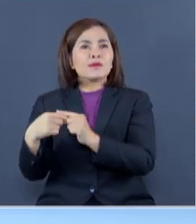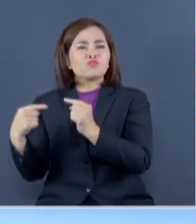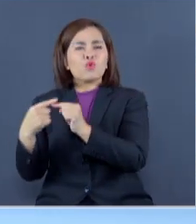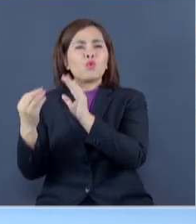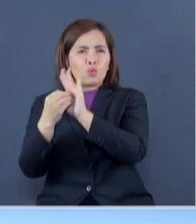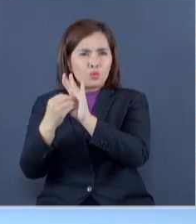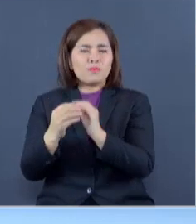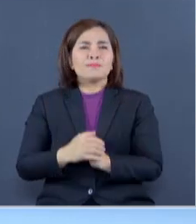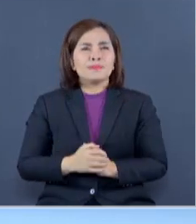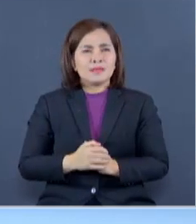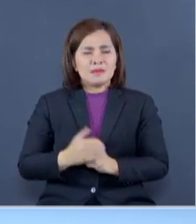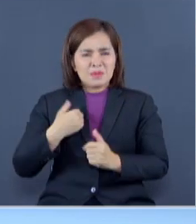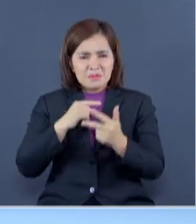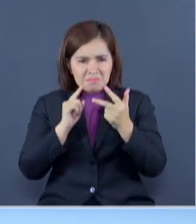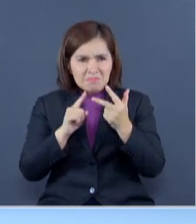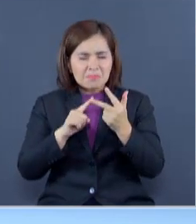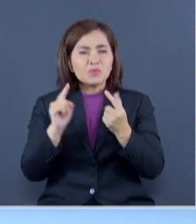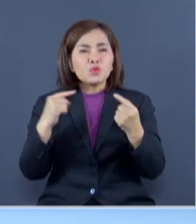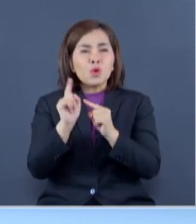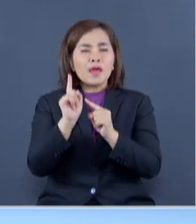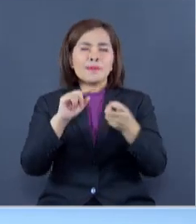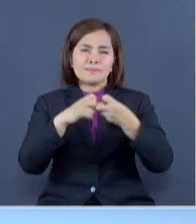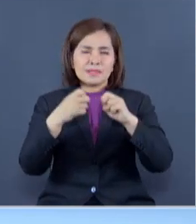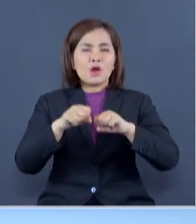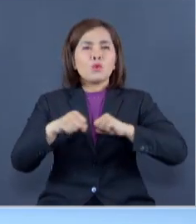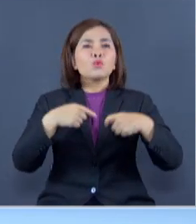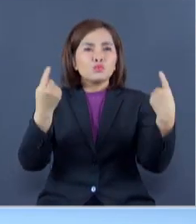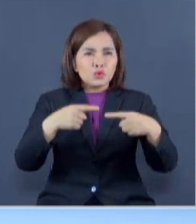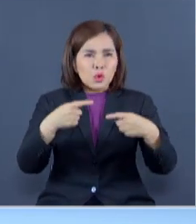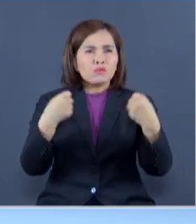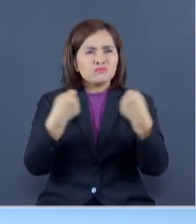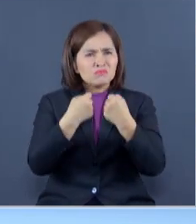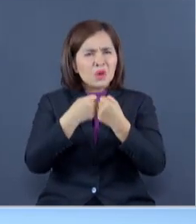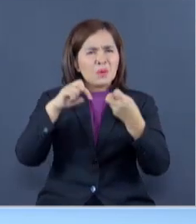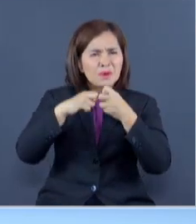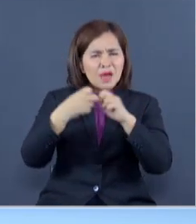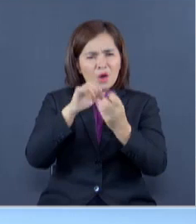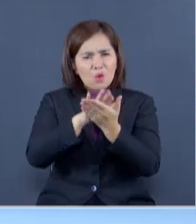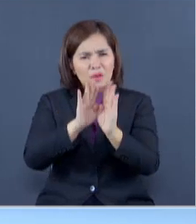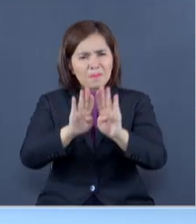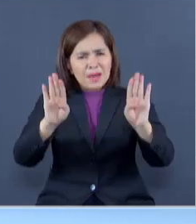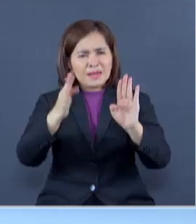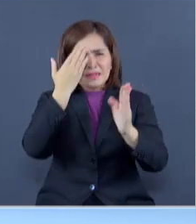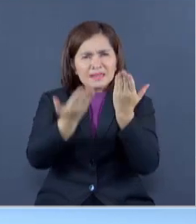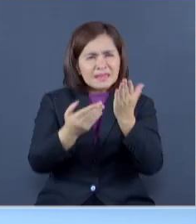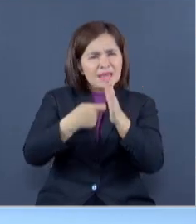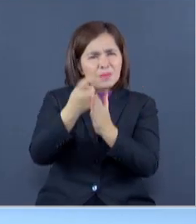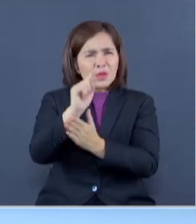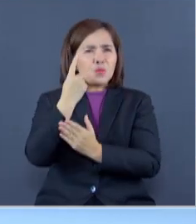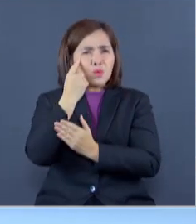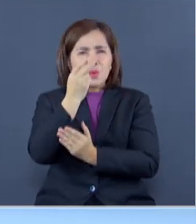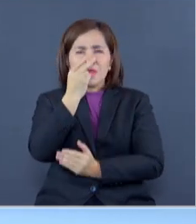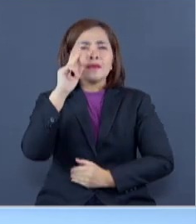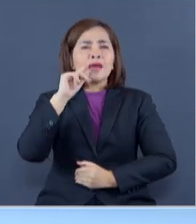งๆมันมีกรณีอีกกรณีหนึ่งเหมือนกันนะฮะเรื่องเด็กตีกันด้วยนะคุณผู้ชมตอนนี้ไม่แน่ใจเป็นเพราะเปิดเทอมหรือยังไรนะข่าวแบบนี้มีมาก